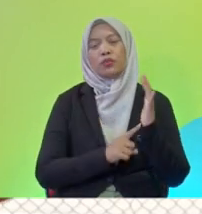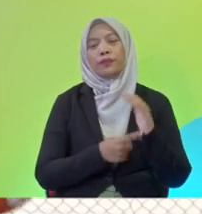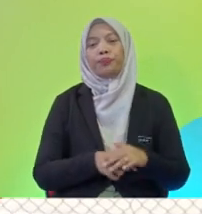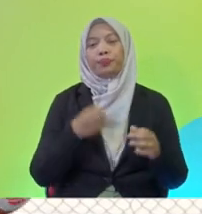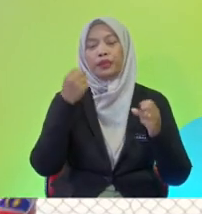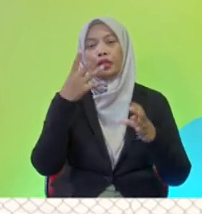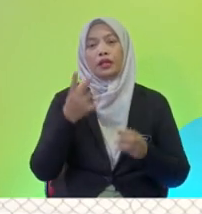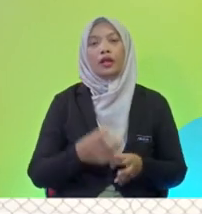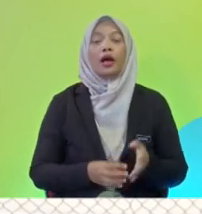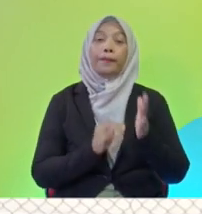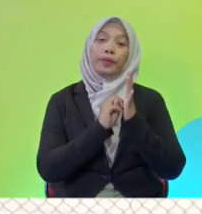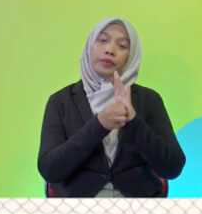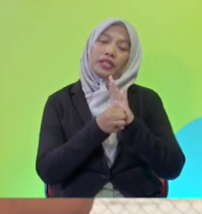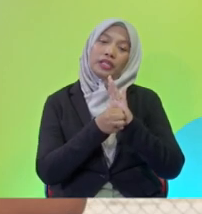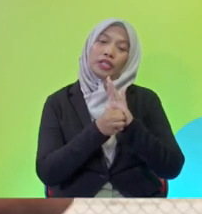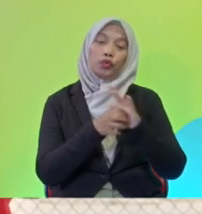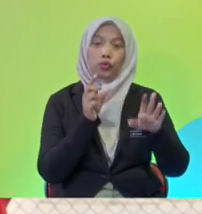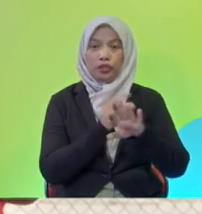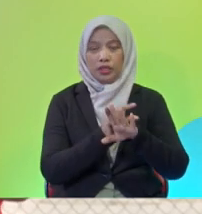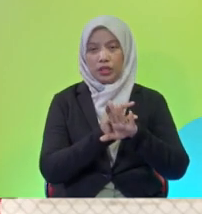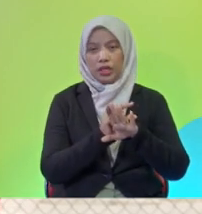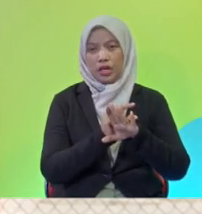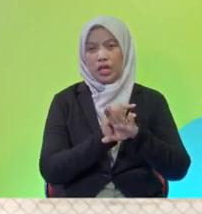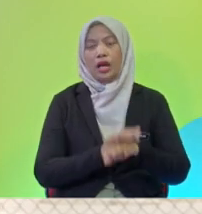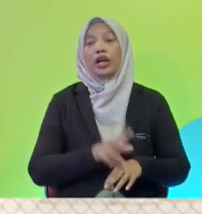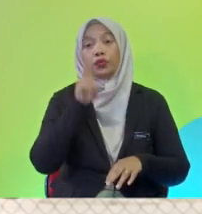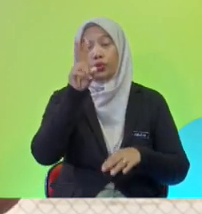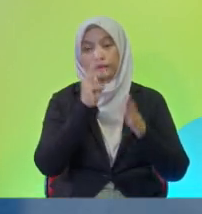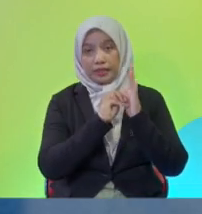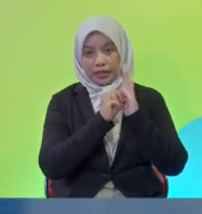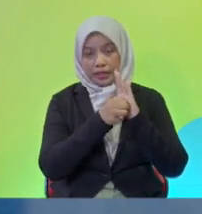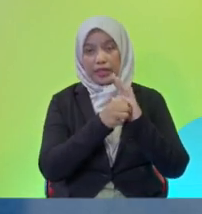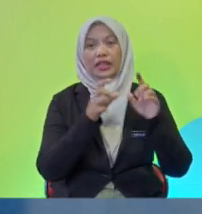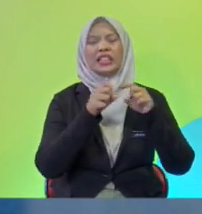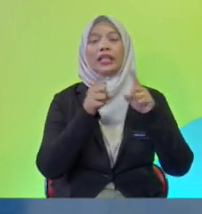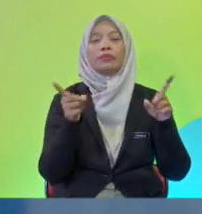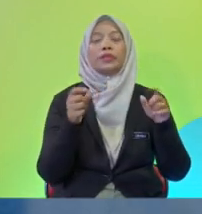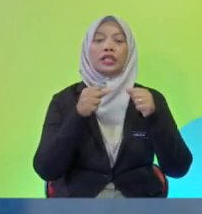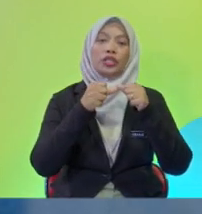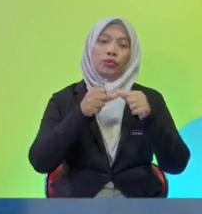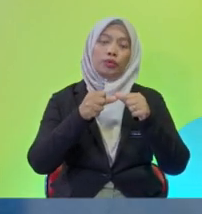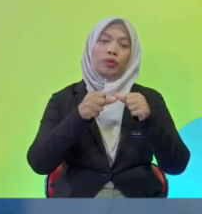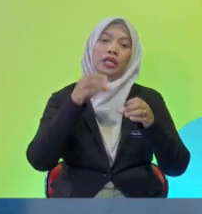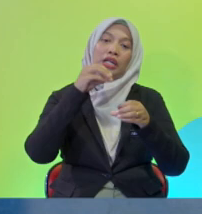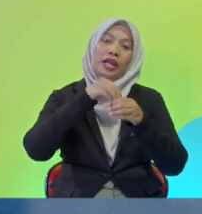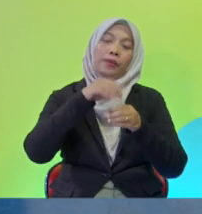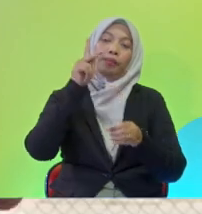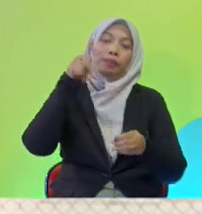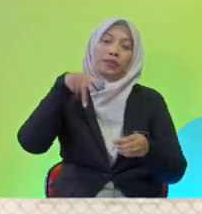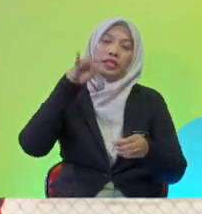minit yang diperlukan, cikgu, dalam satu-satu perlawanan? Okey, syarat dia kita bermain dalam masa 2 minit. Tetapi mengikut kalau macam dalam konteks